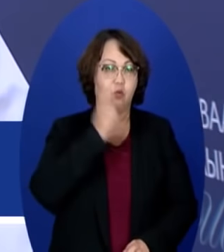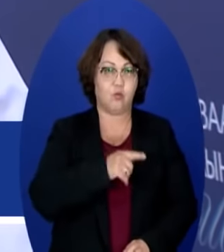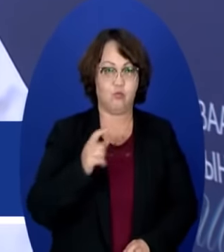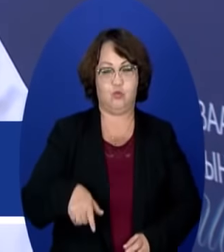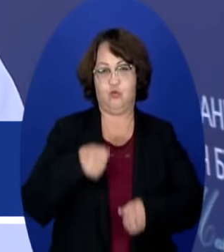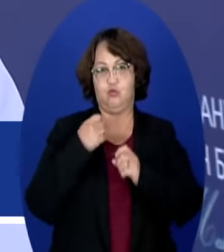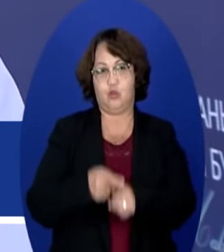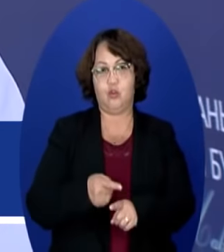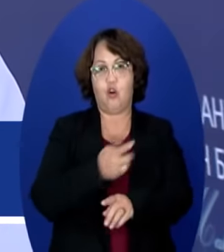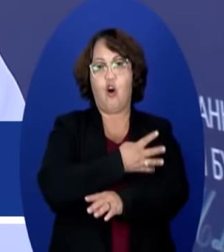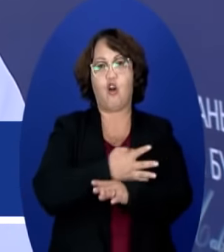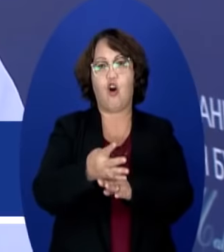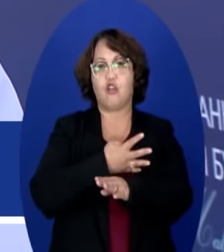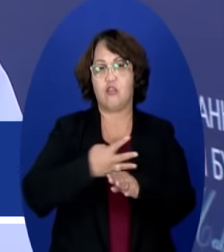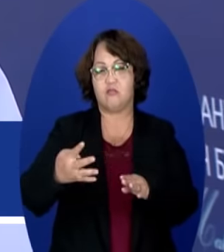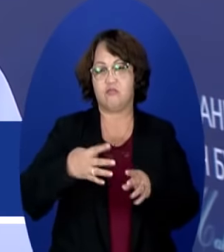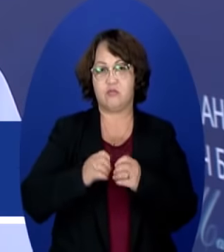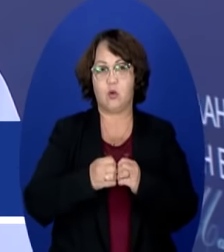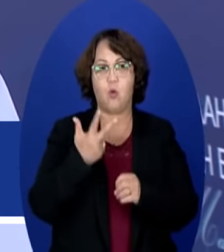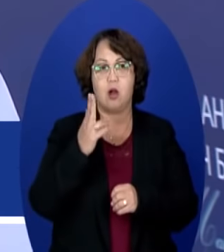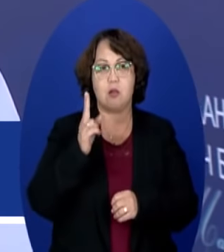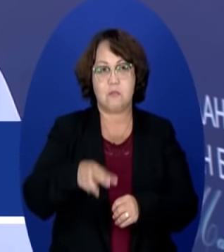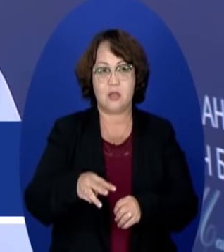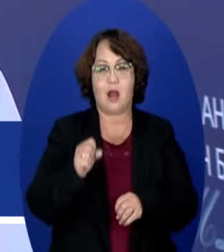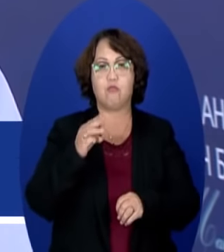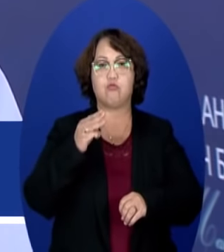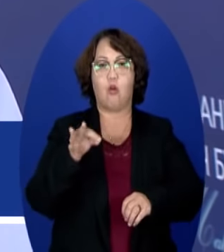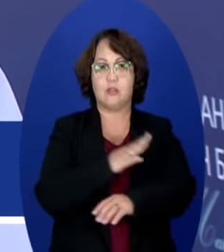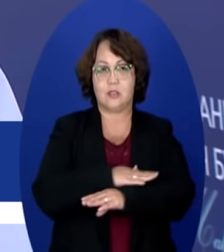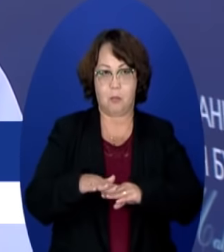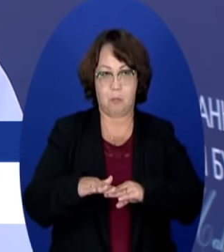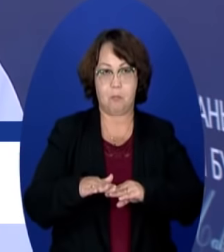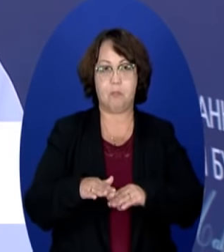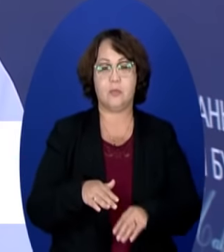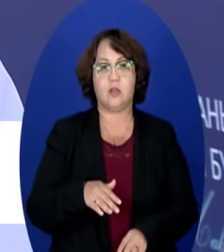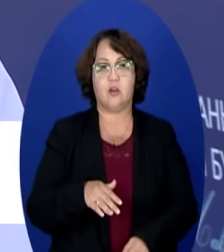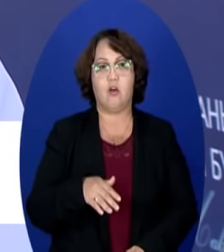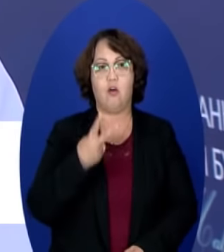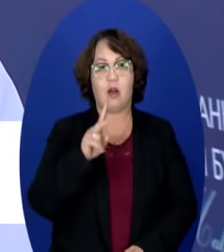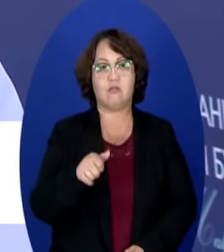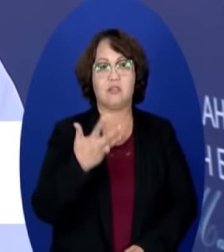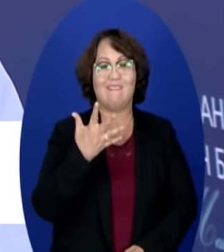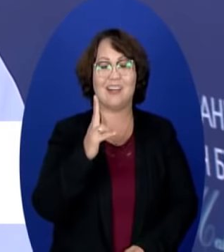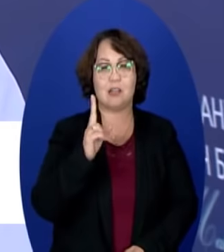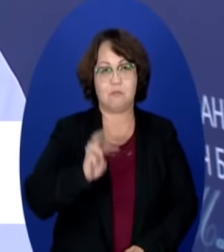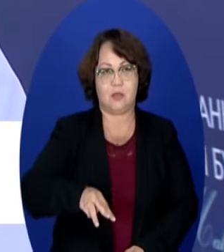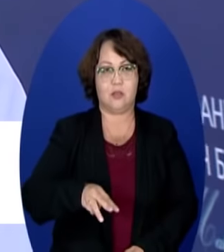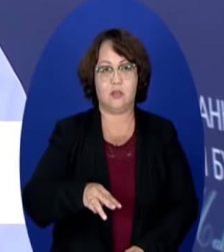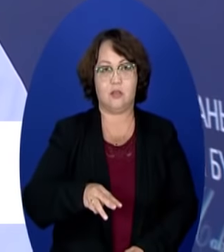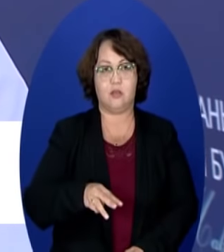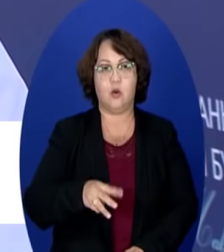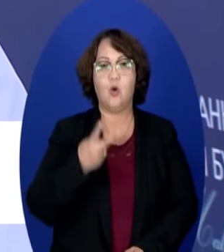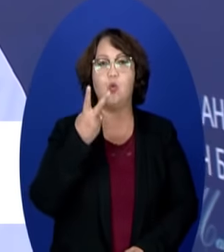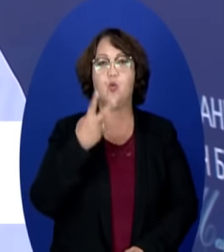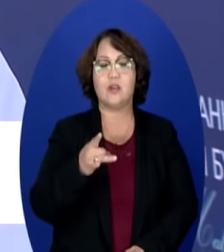хороолол баригдана. За энд бол 3 км автозам. За тэгээд 2.5 км одоо